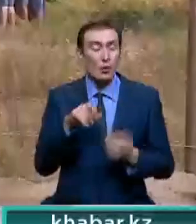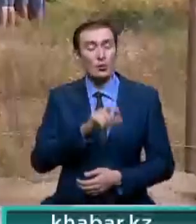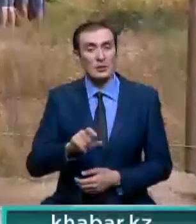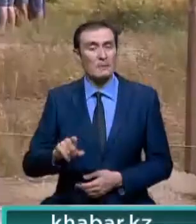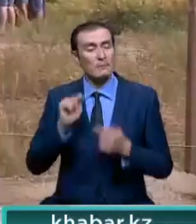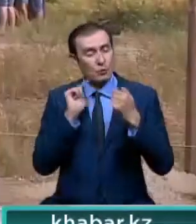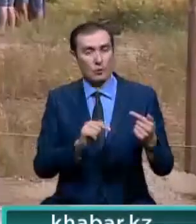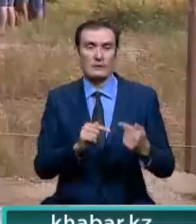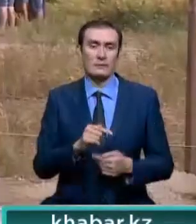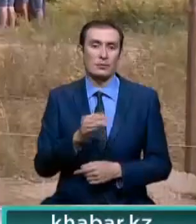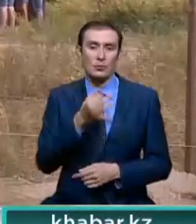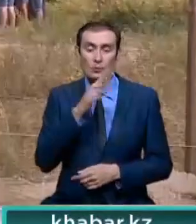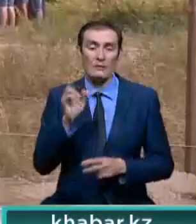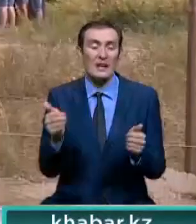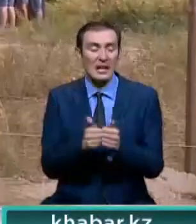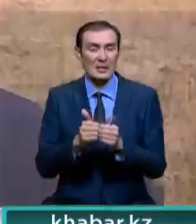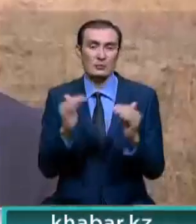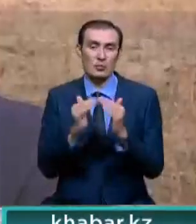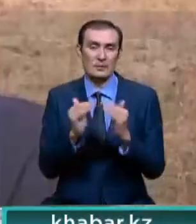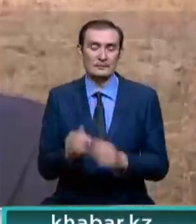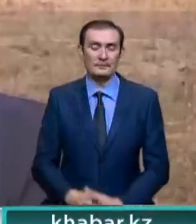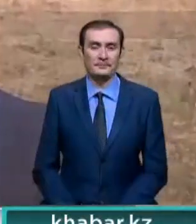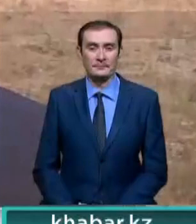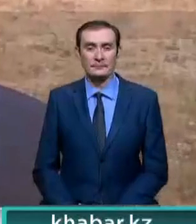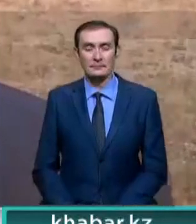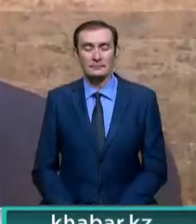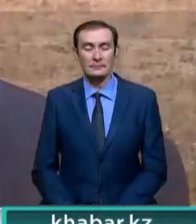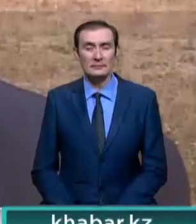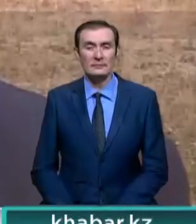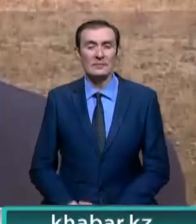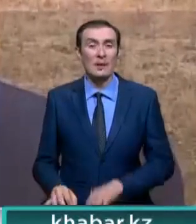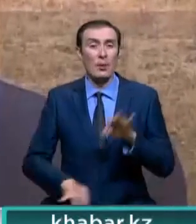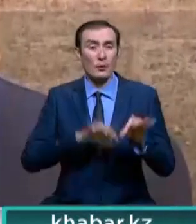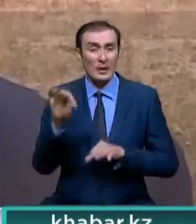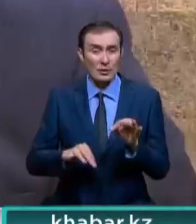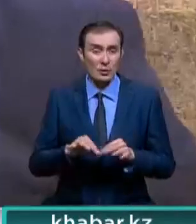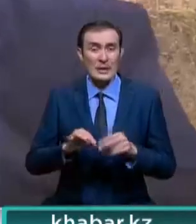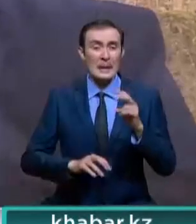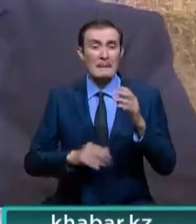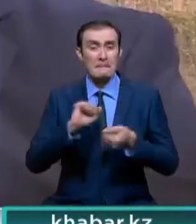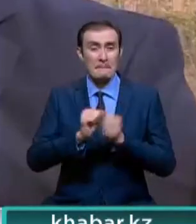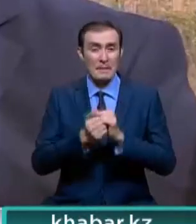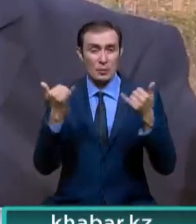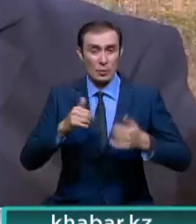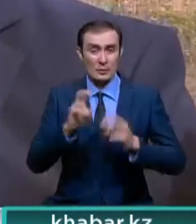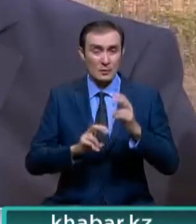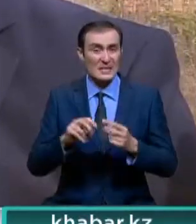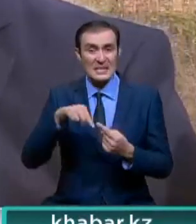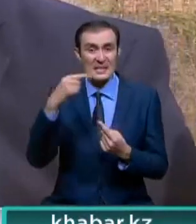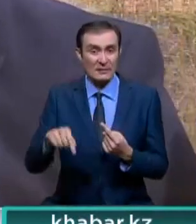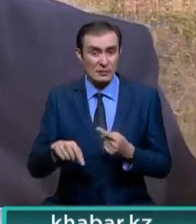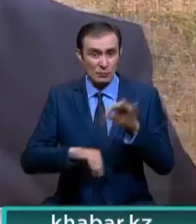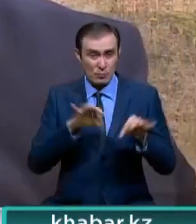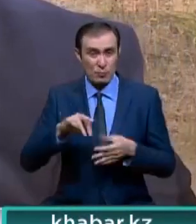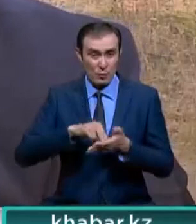против любого производства бетона возле своих домов. По проекту бетонный завод и узел не предусмотрены. Если он не соответствует проекту,